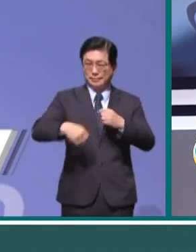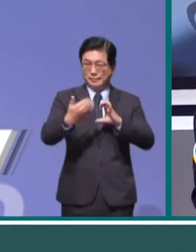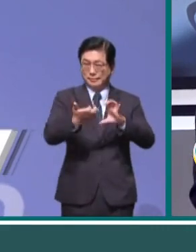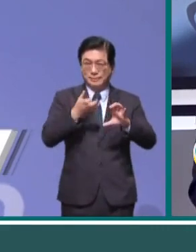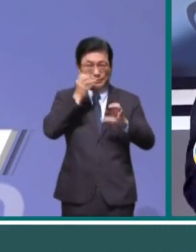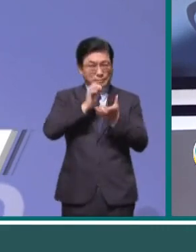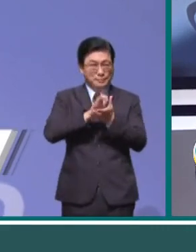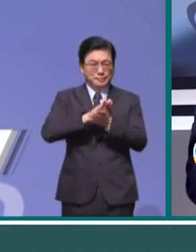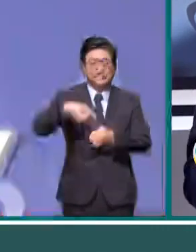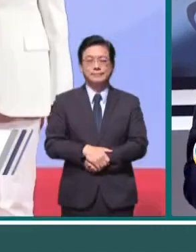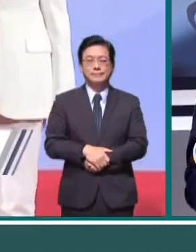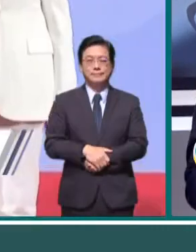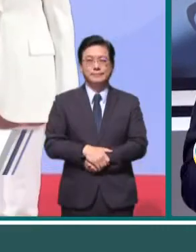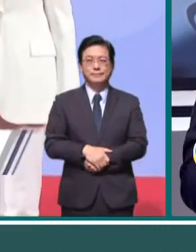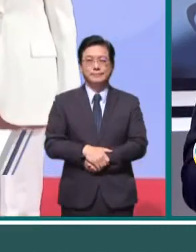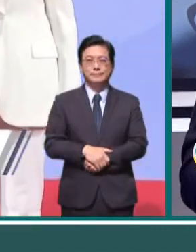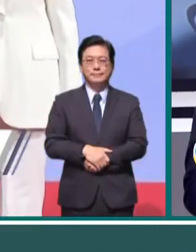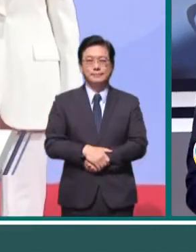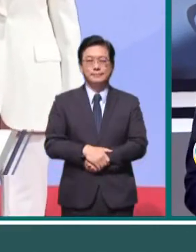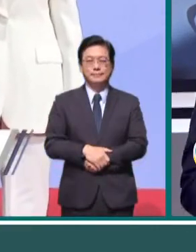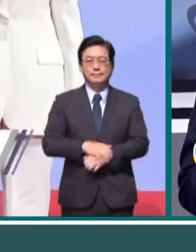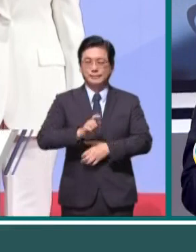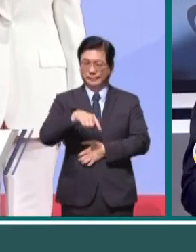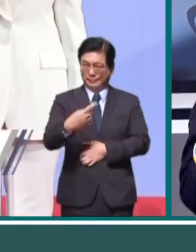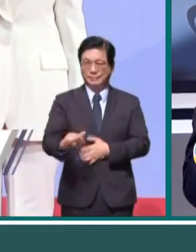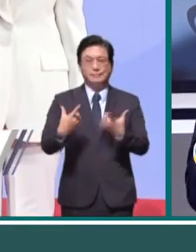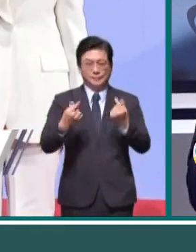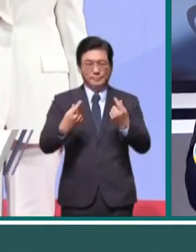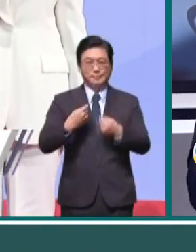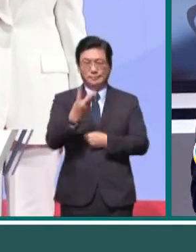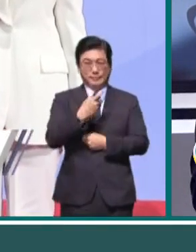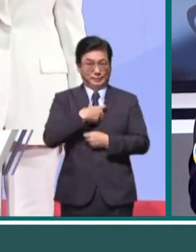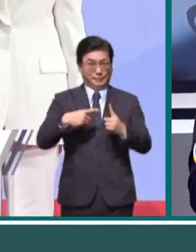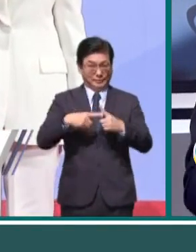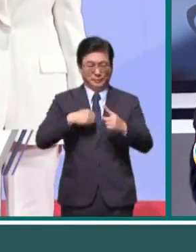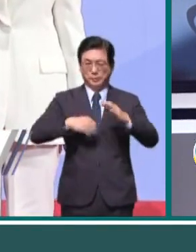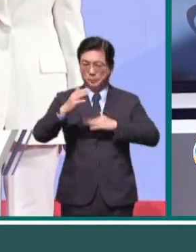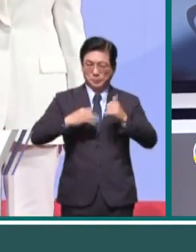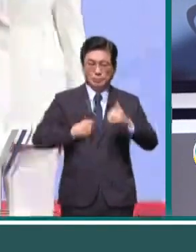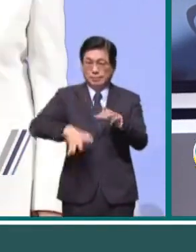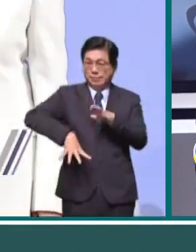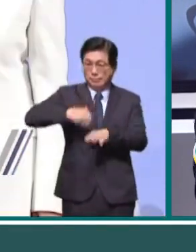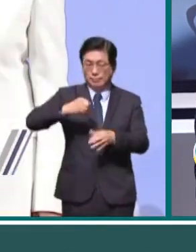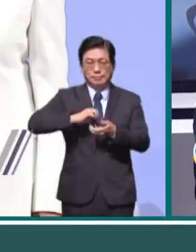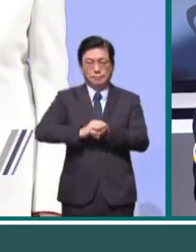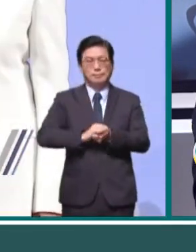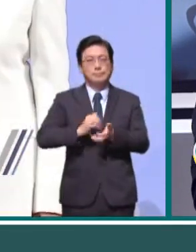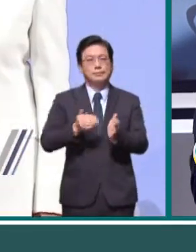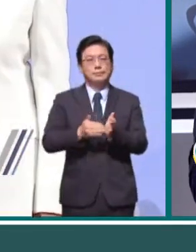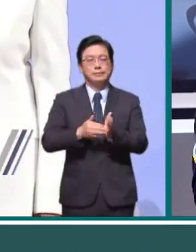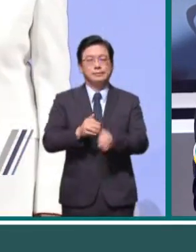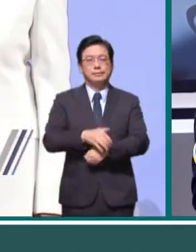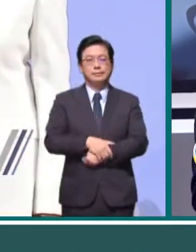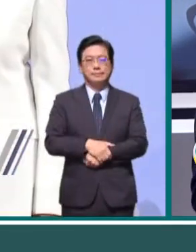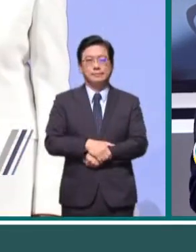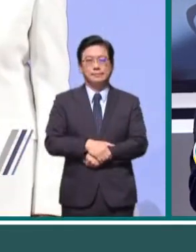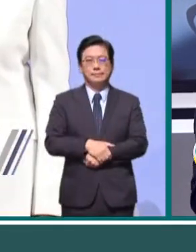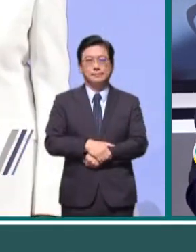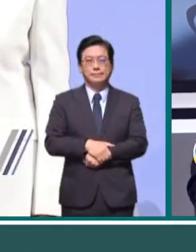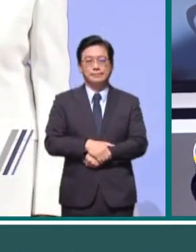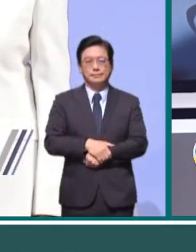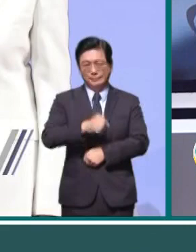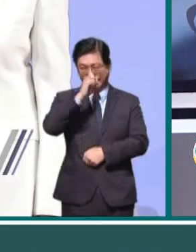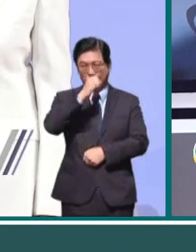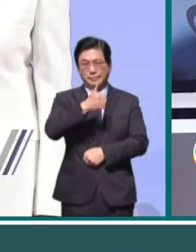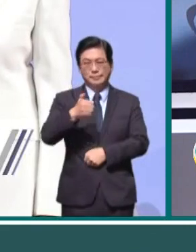了。说实在的，该有的边际效应，应该你蒋万安想得到的，应该也都得到了。你现在在打这个议题，其实